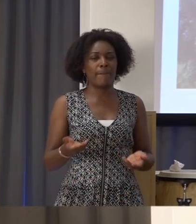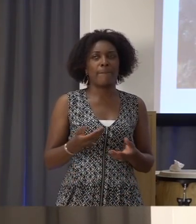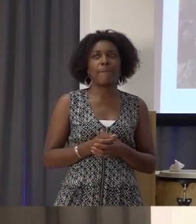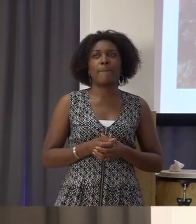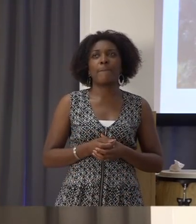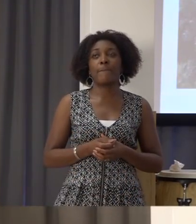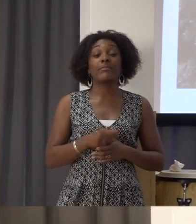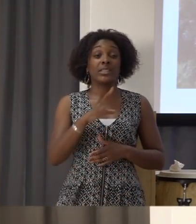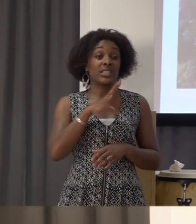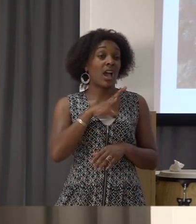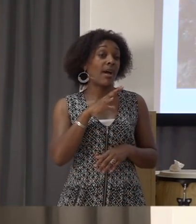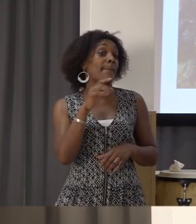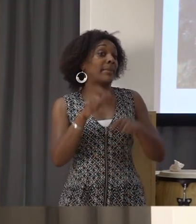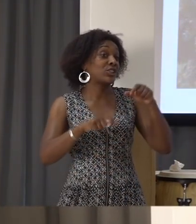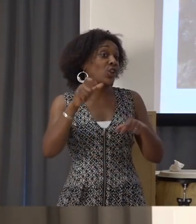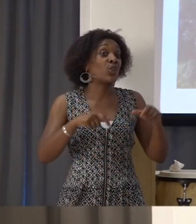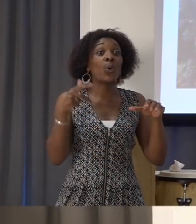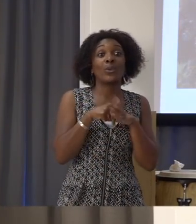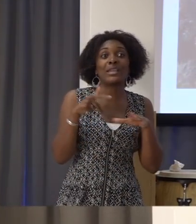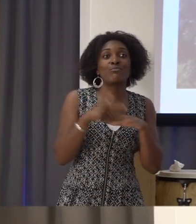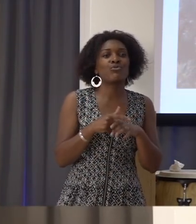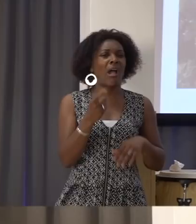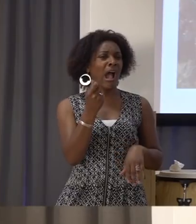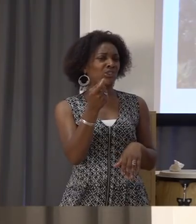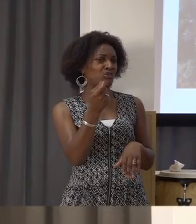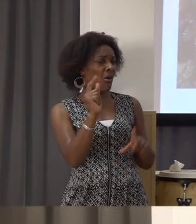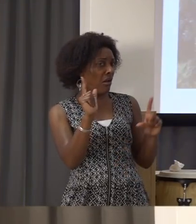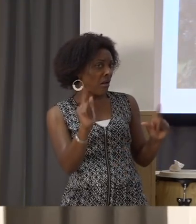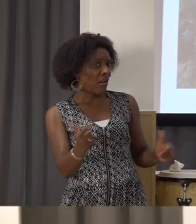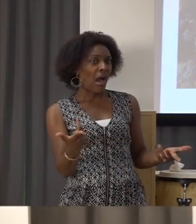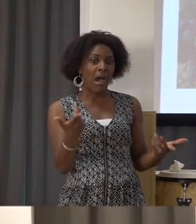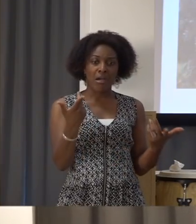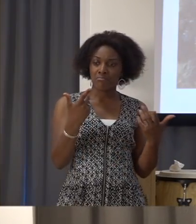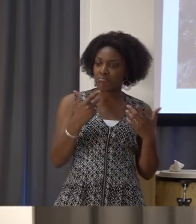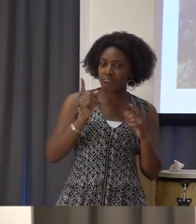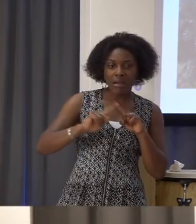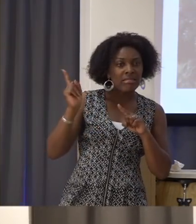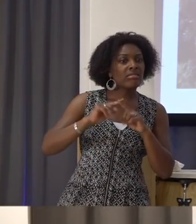Il y a des personnes, au début, ils ont de gros moyens financiers et matériels.